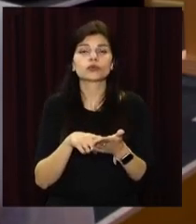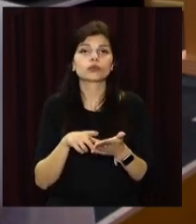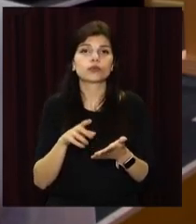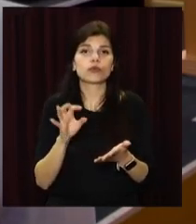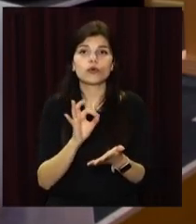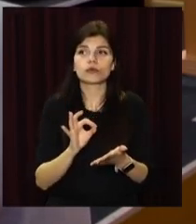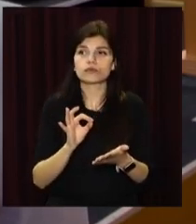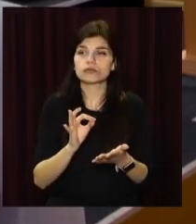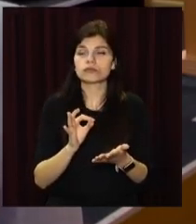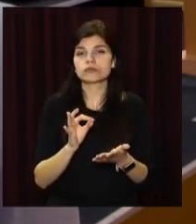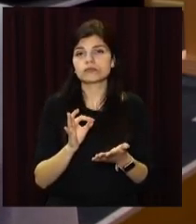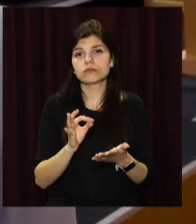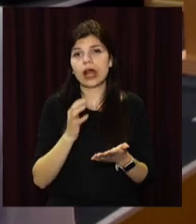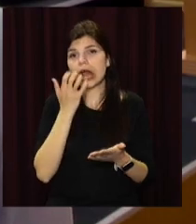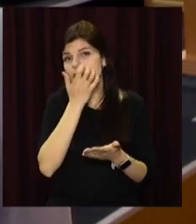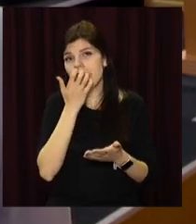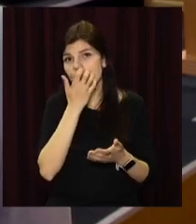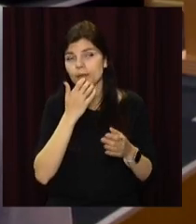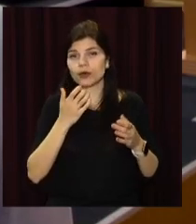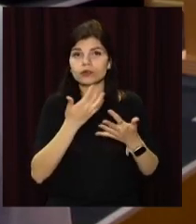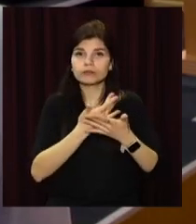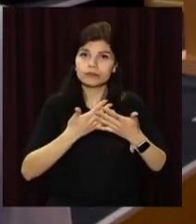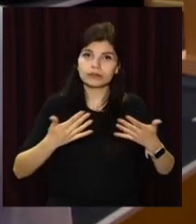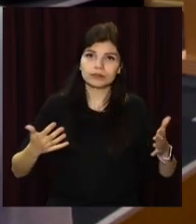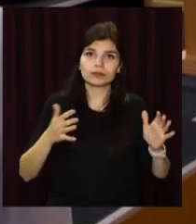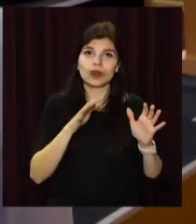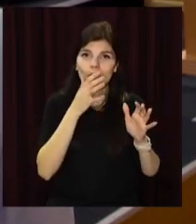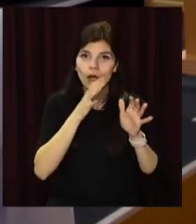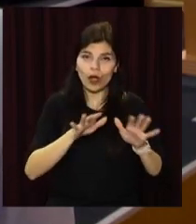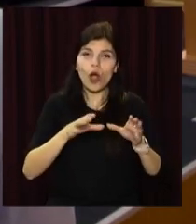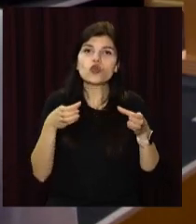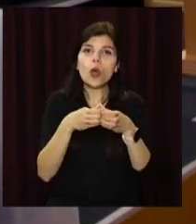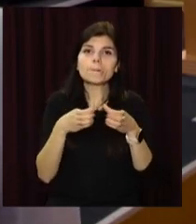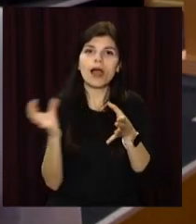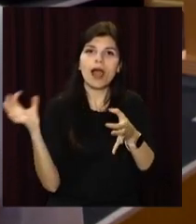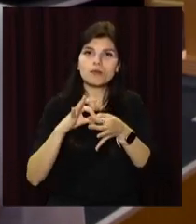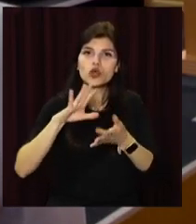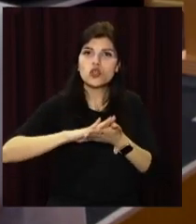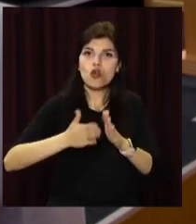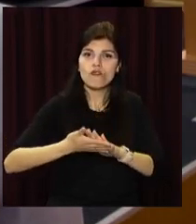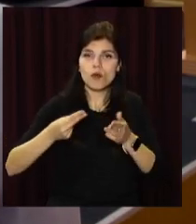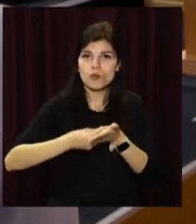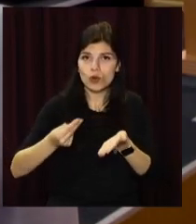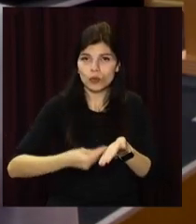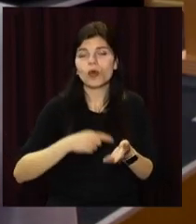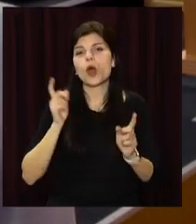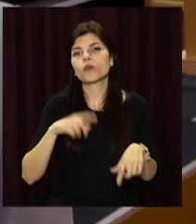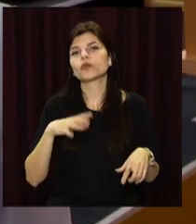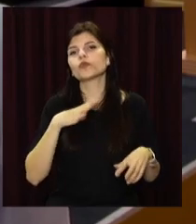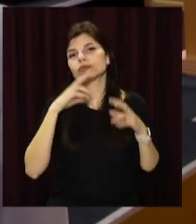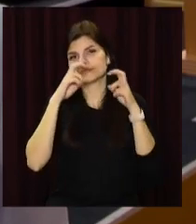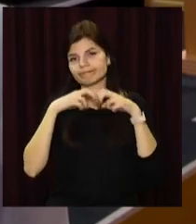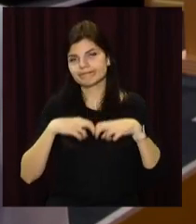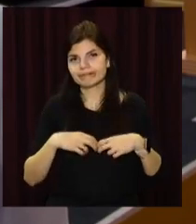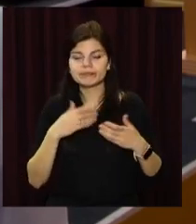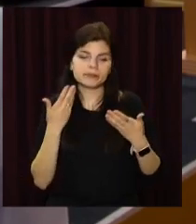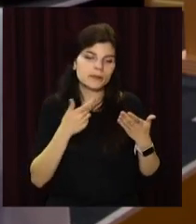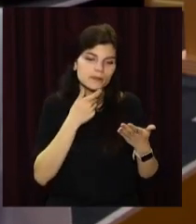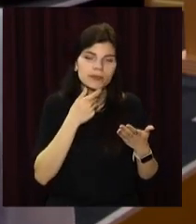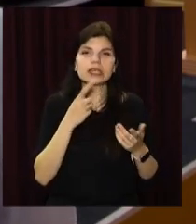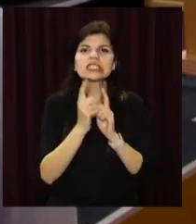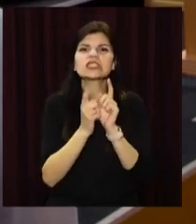щодо теплопостачальних компаній нашого міста. Також було розглянуте питання